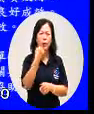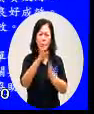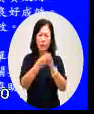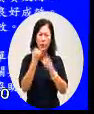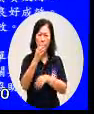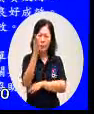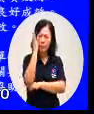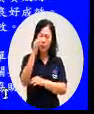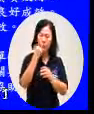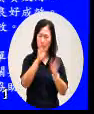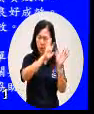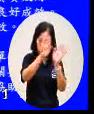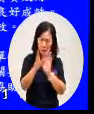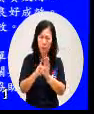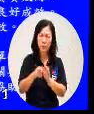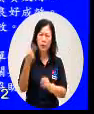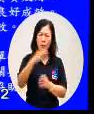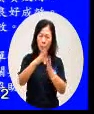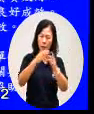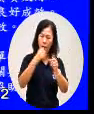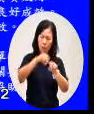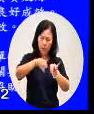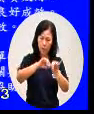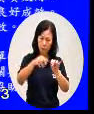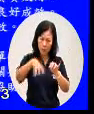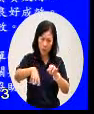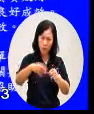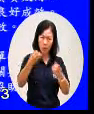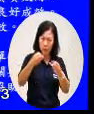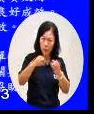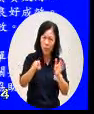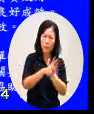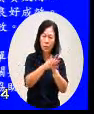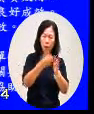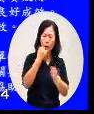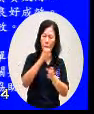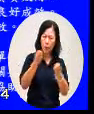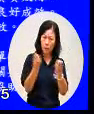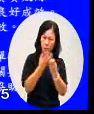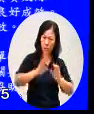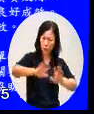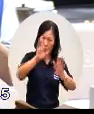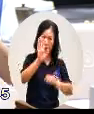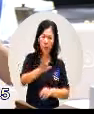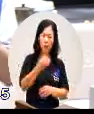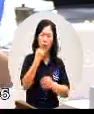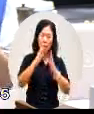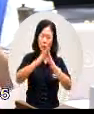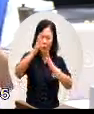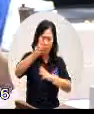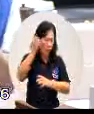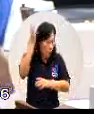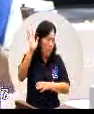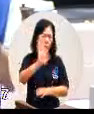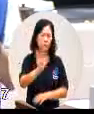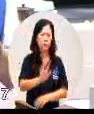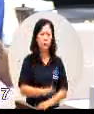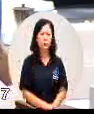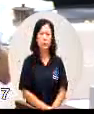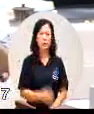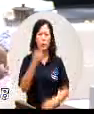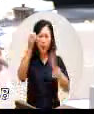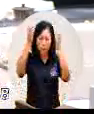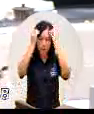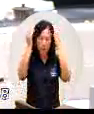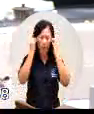府的形象、地方效力哈，行政效力，还有地方发展。哎，市长，你忙袂记一个哈，安南马溪森